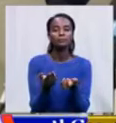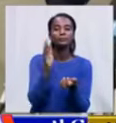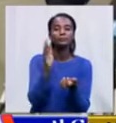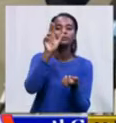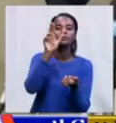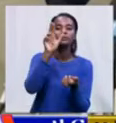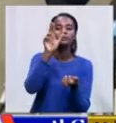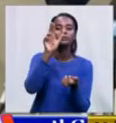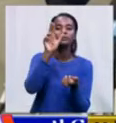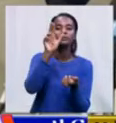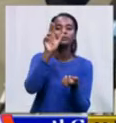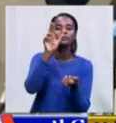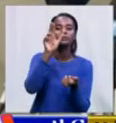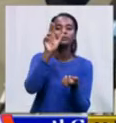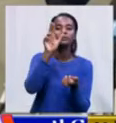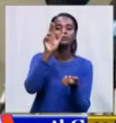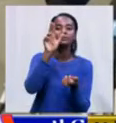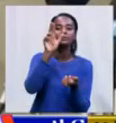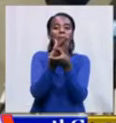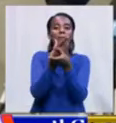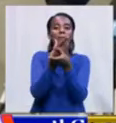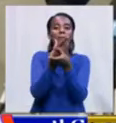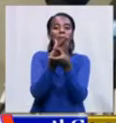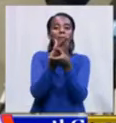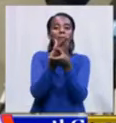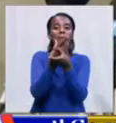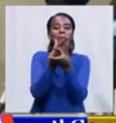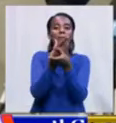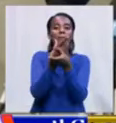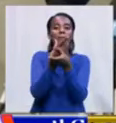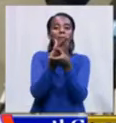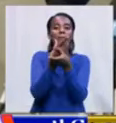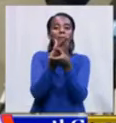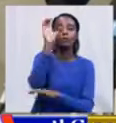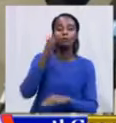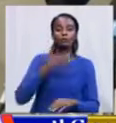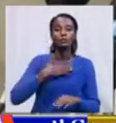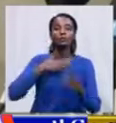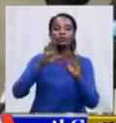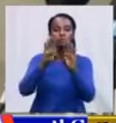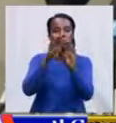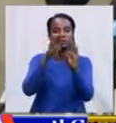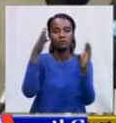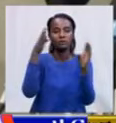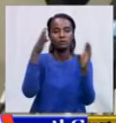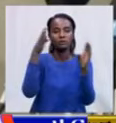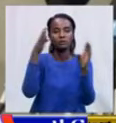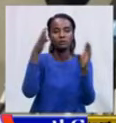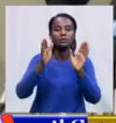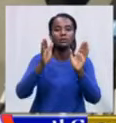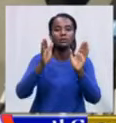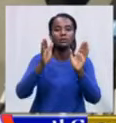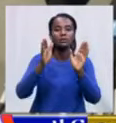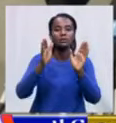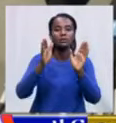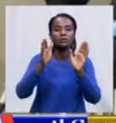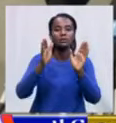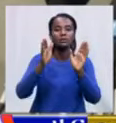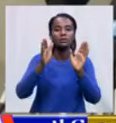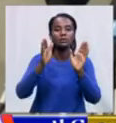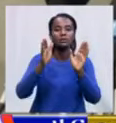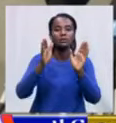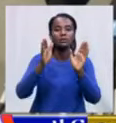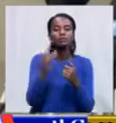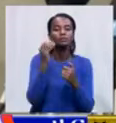ረመዳኑ መካከል አለ መፍትሄ አመጣ እንደሆነ መስጊዶቻችን ሊከፈቱ ይከጀላል መፍትሄ ታላመጣ